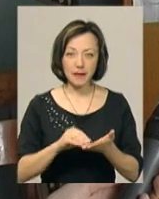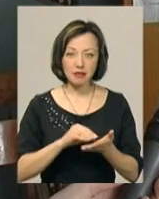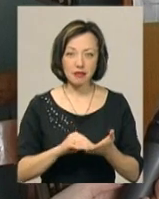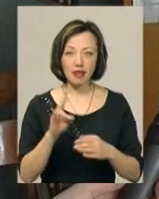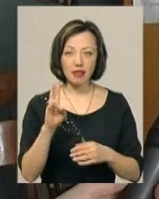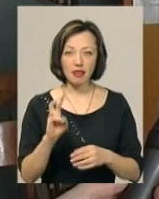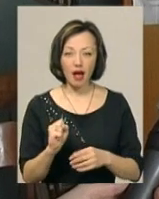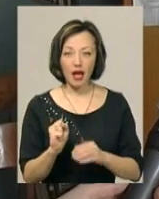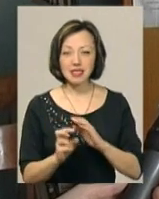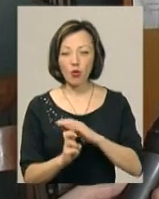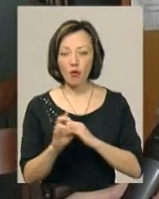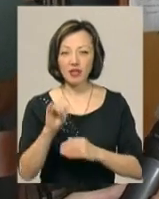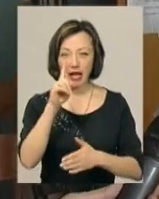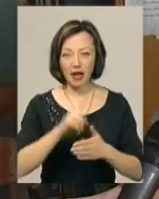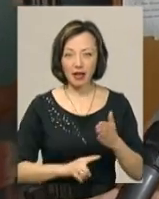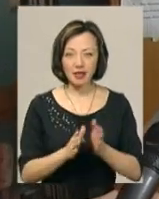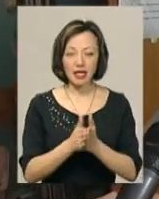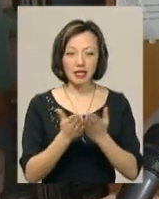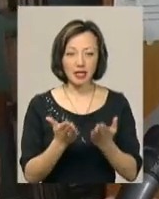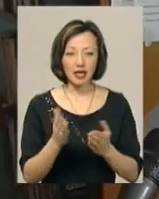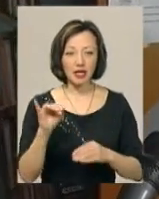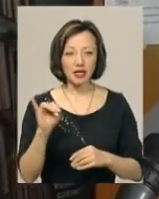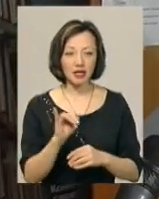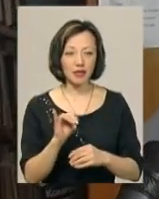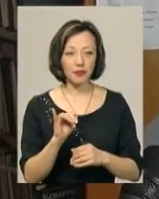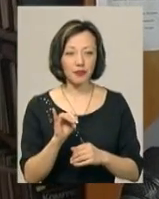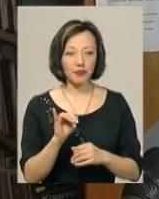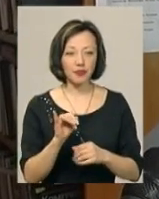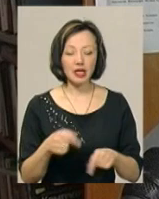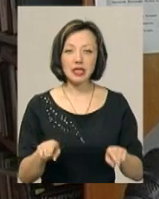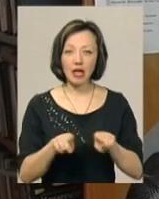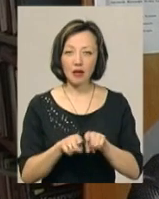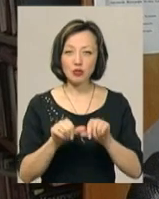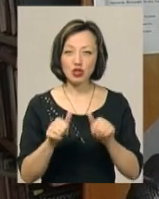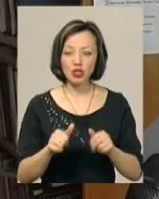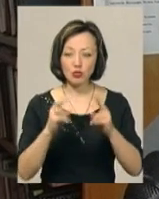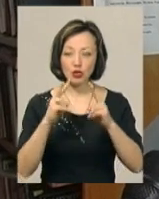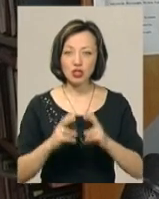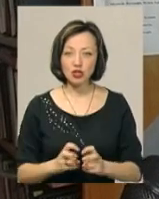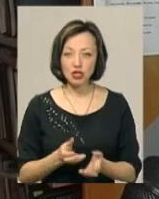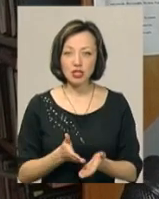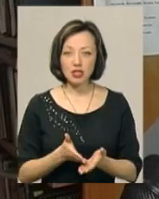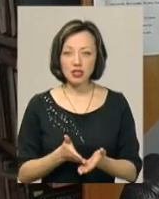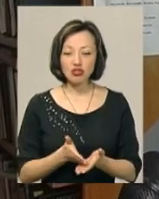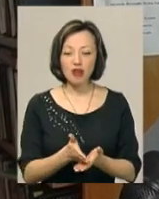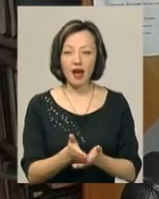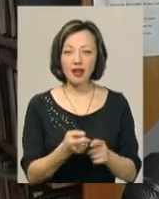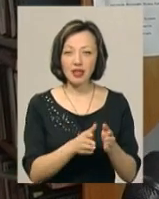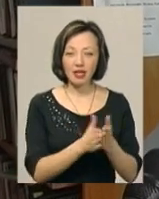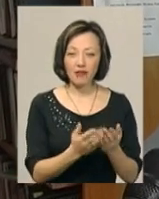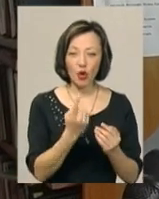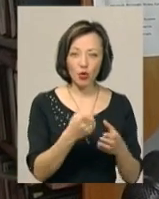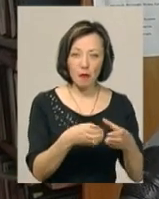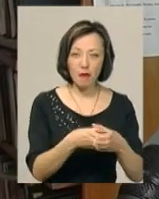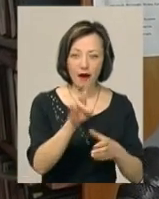на церковних і релігійних цих книгах і таким чином досліджує шлях цієї книги від одної